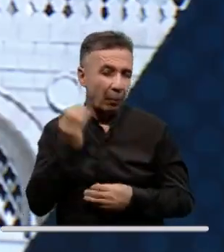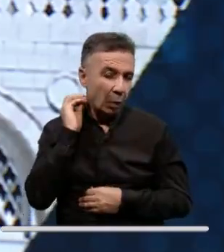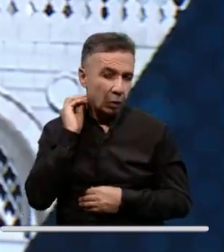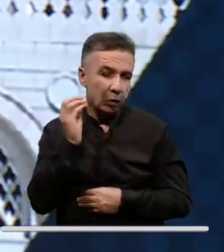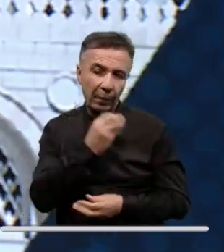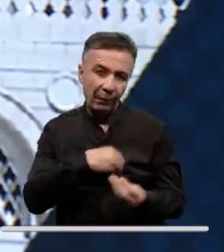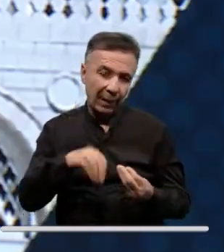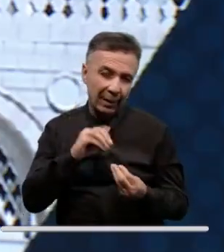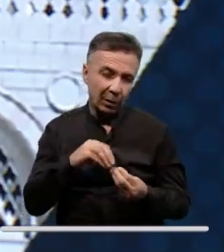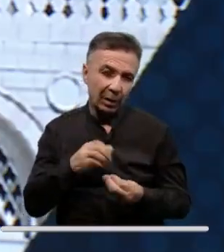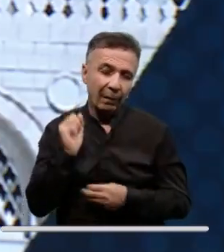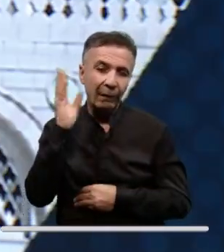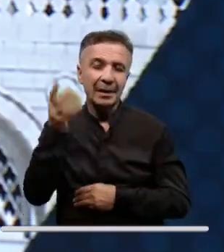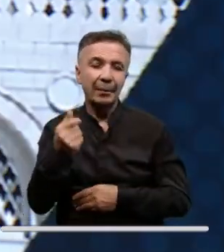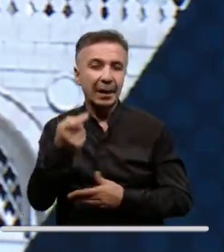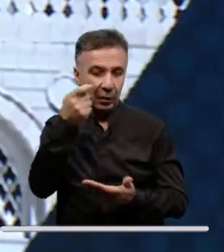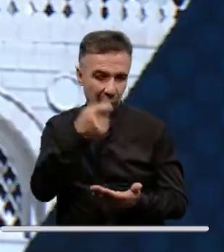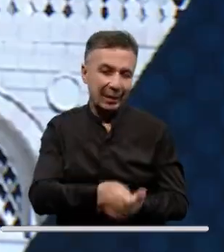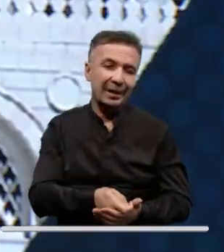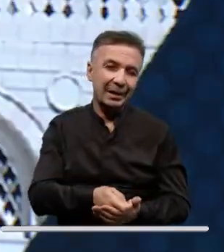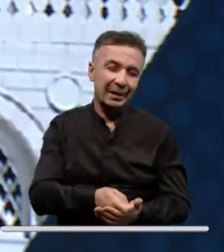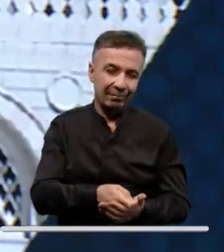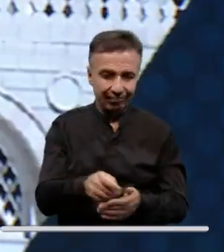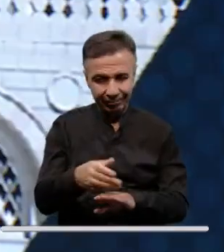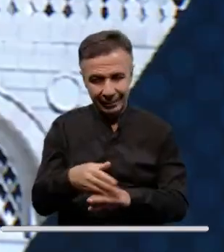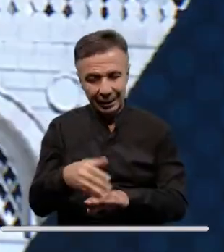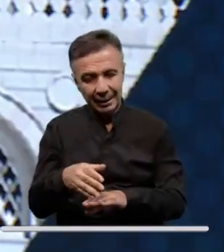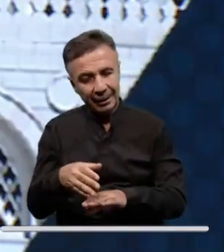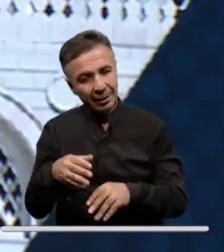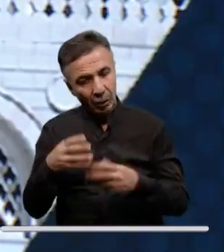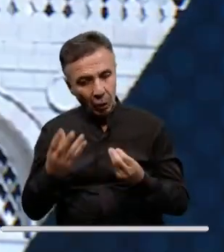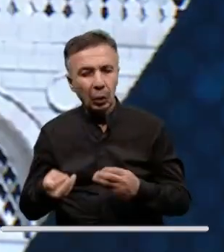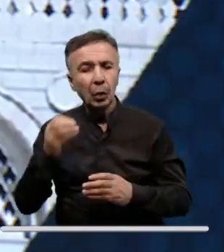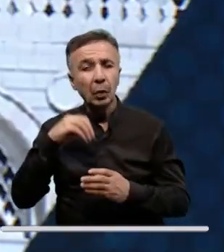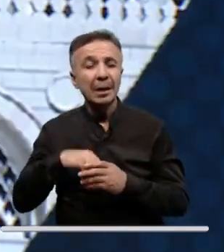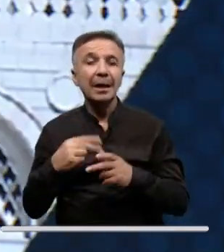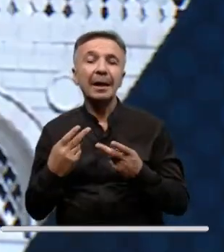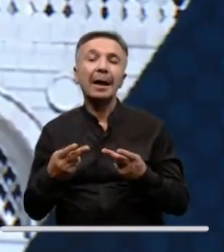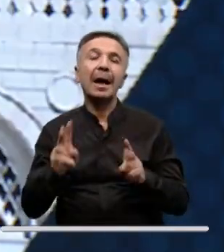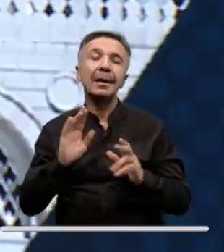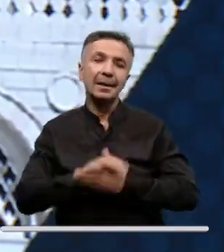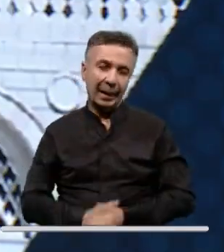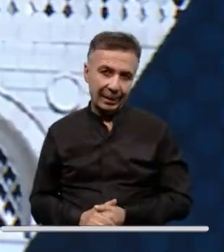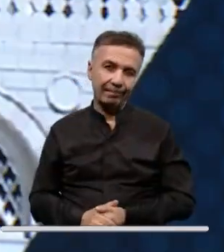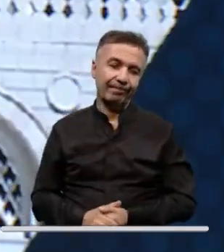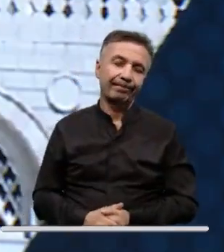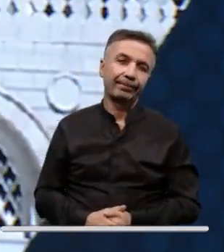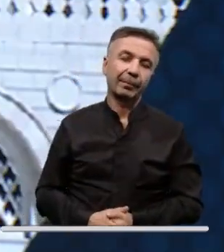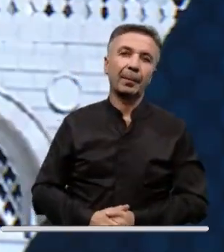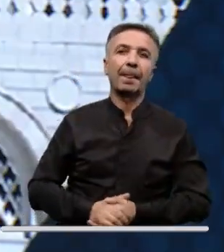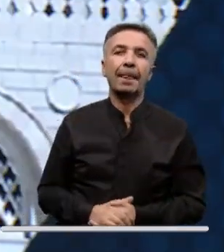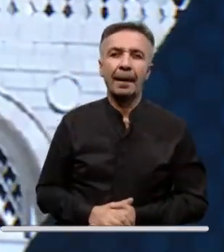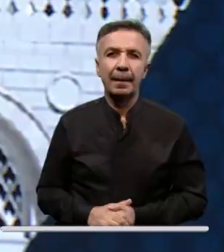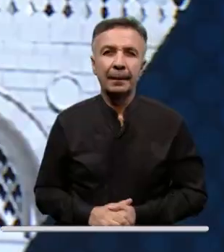Efendim fazlalaştırılır için caiz olmayan bir işe Eee imza